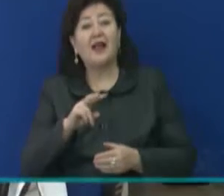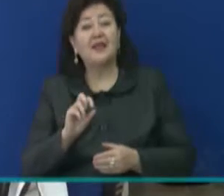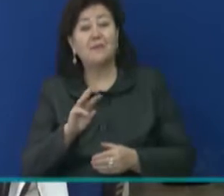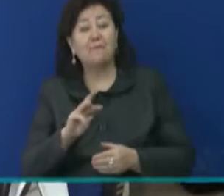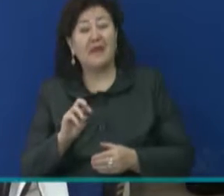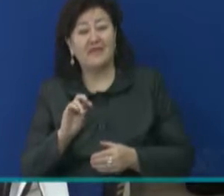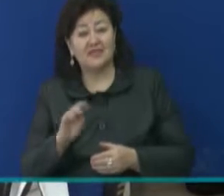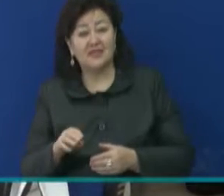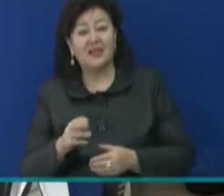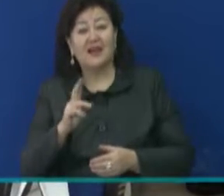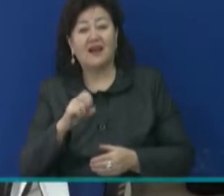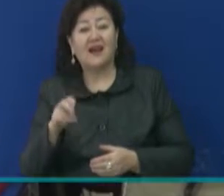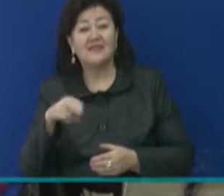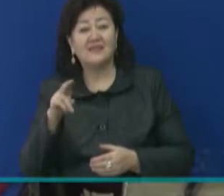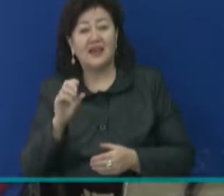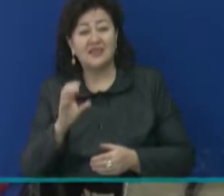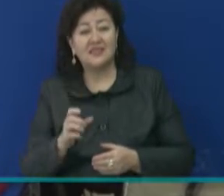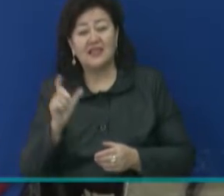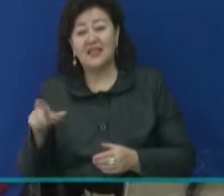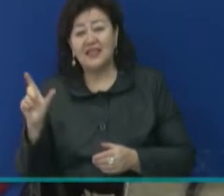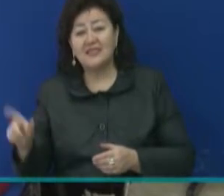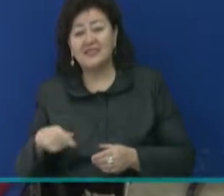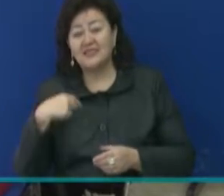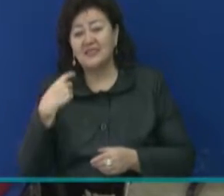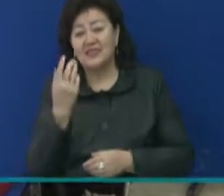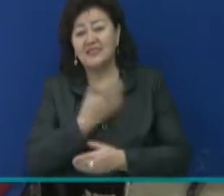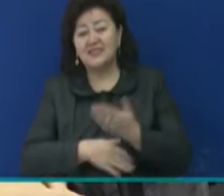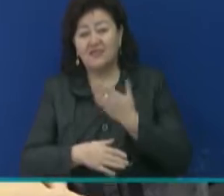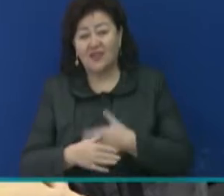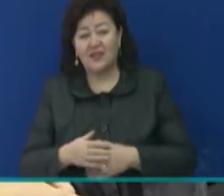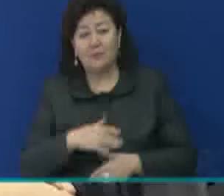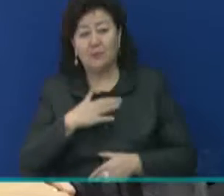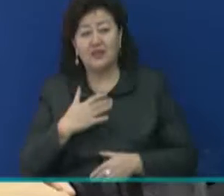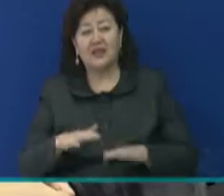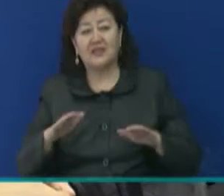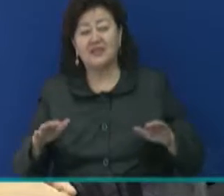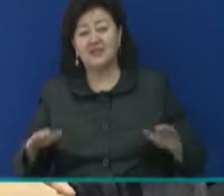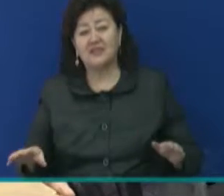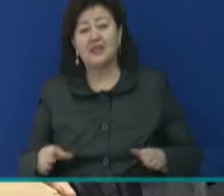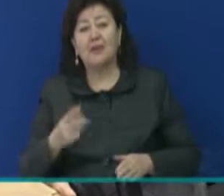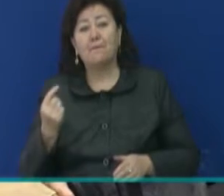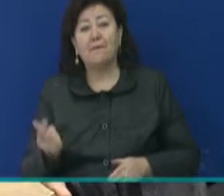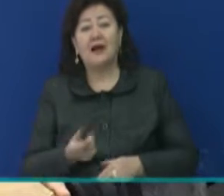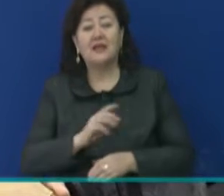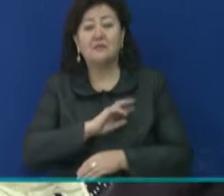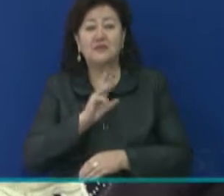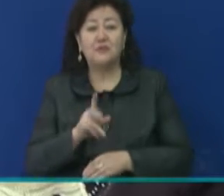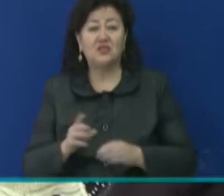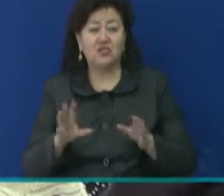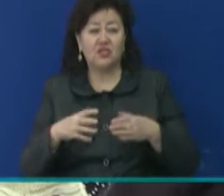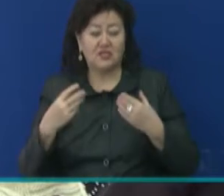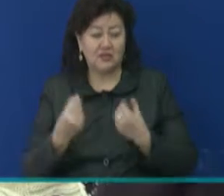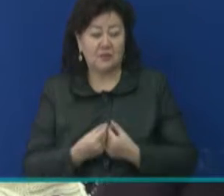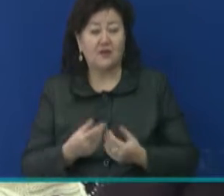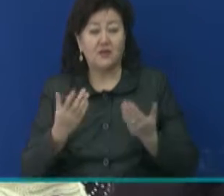кандасы лица с инвалидностью пенсионеры по возрасту многодетные и малообеспеченные семьи данные мероприятия